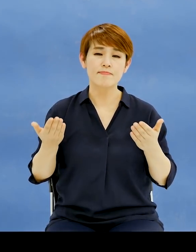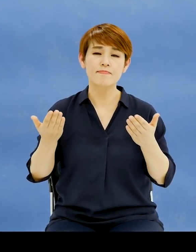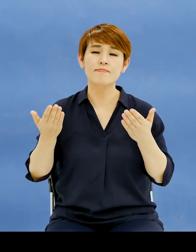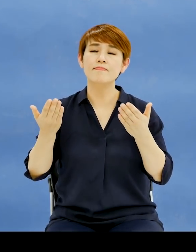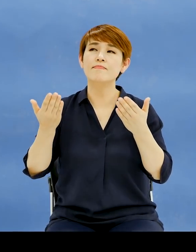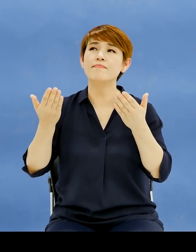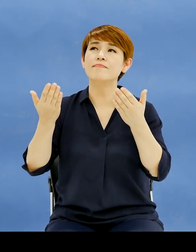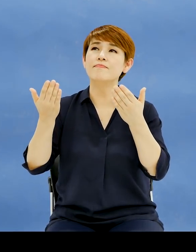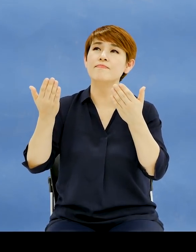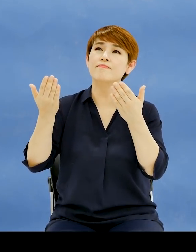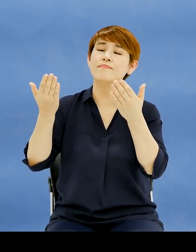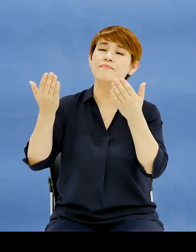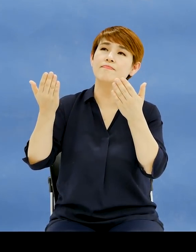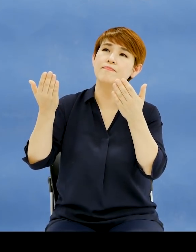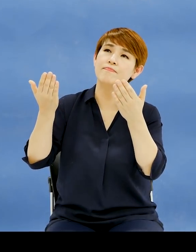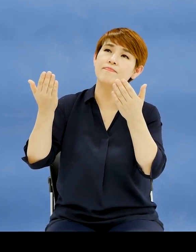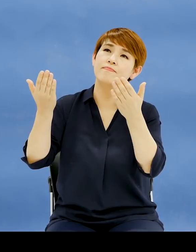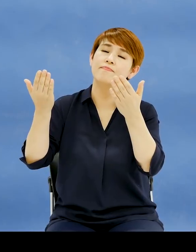찬양을